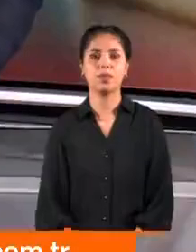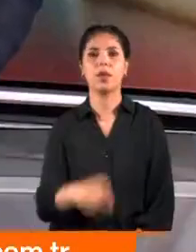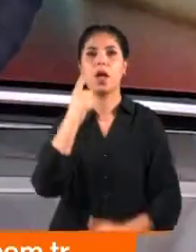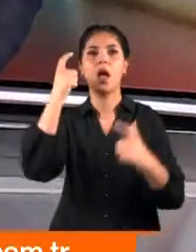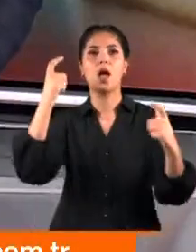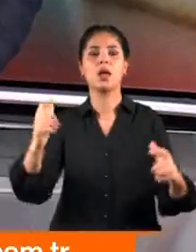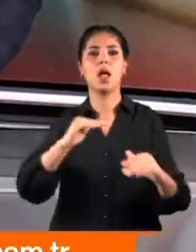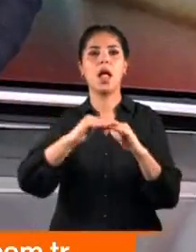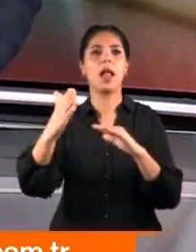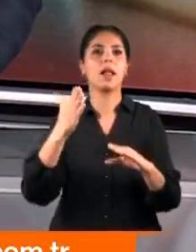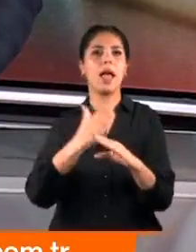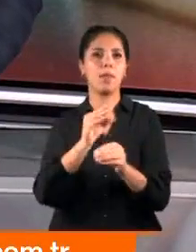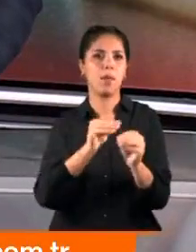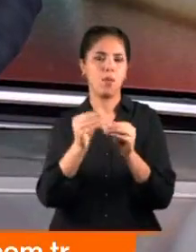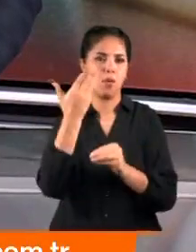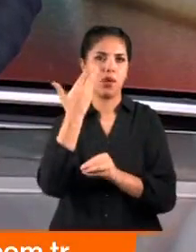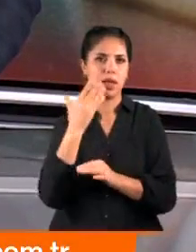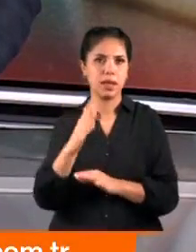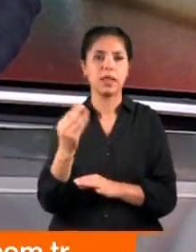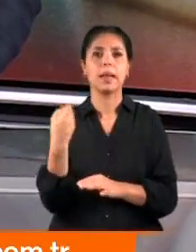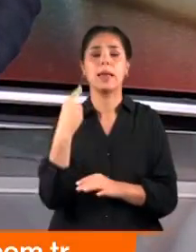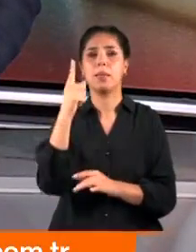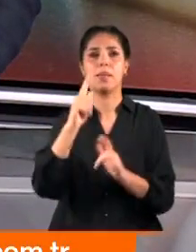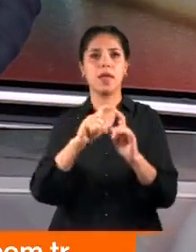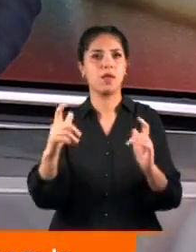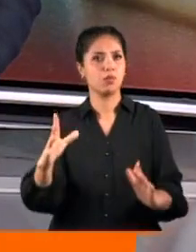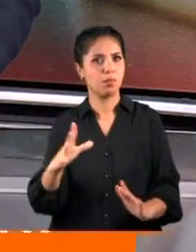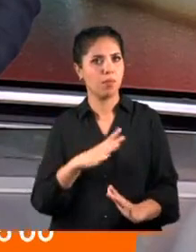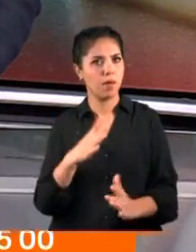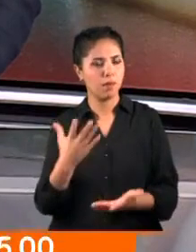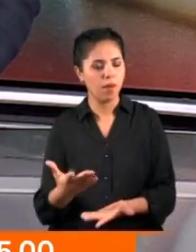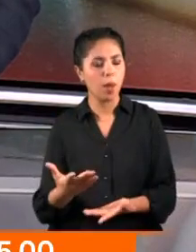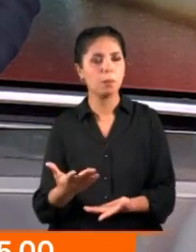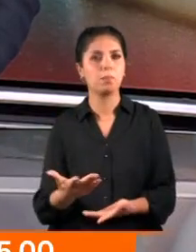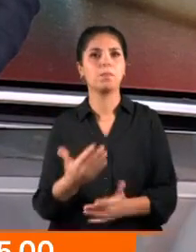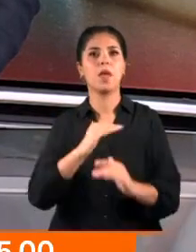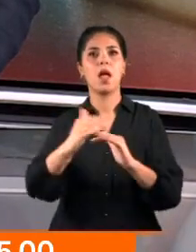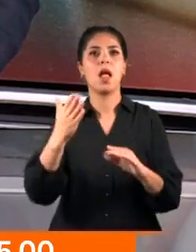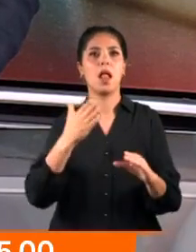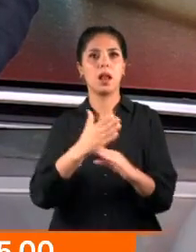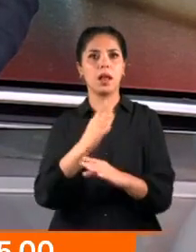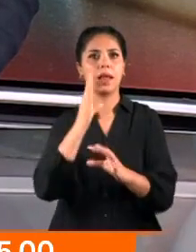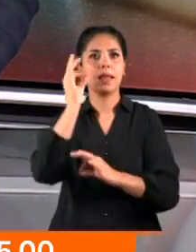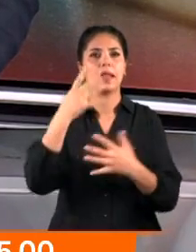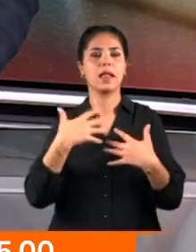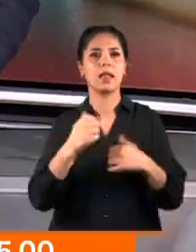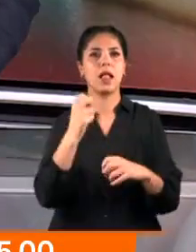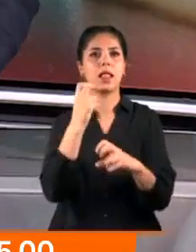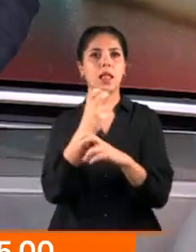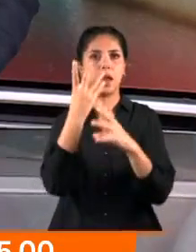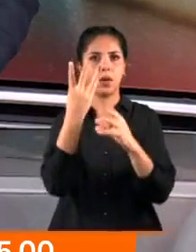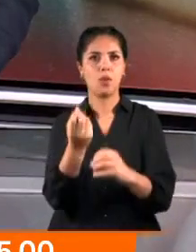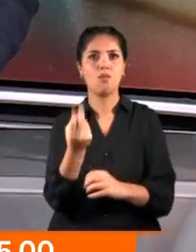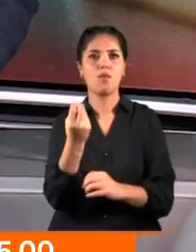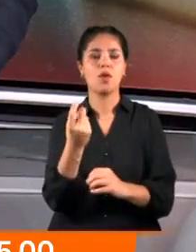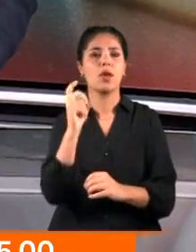Ankara'daki Halk Ekmek skandalını taşımıştık ekrana yeni ve önemli bir gelişme yaşandı konuyla ilgili Halk Ekmek de insan sağlığını tehdit eden